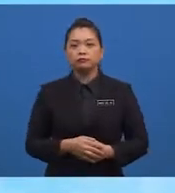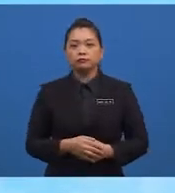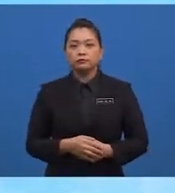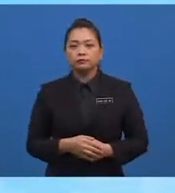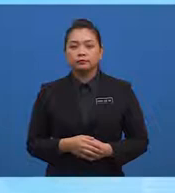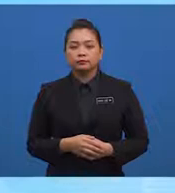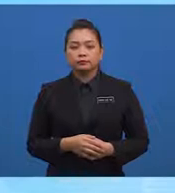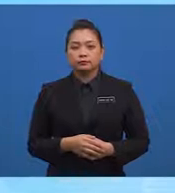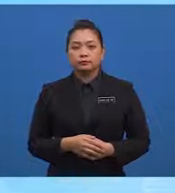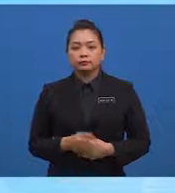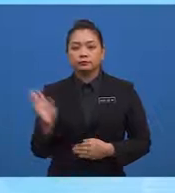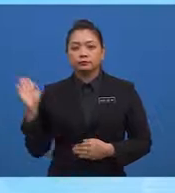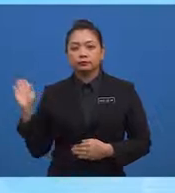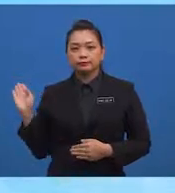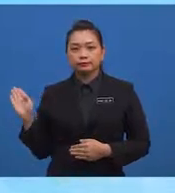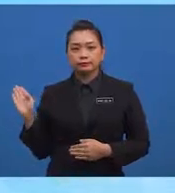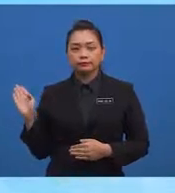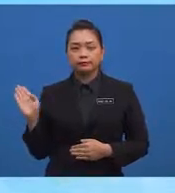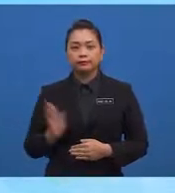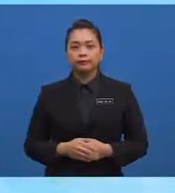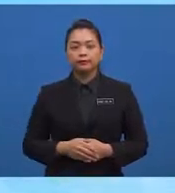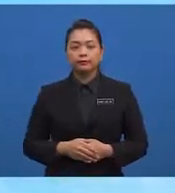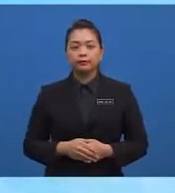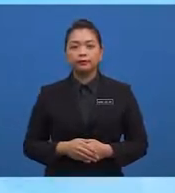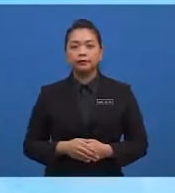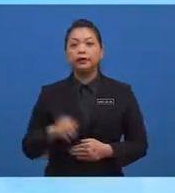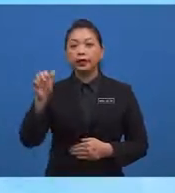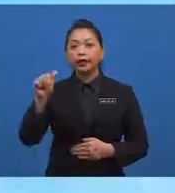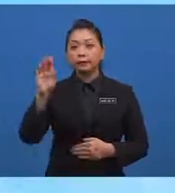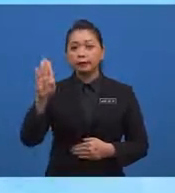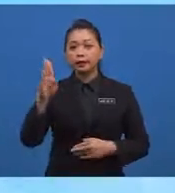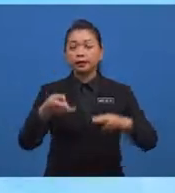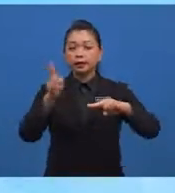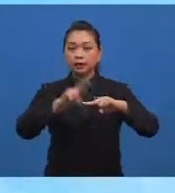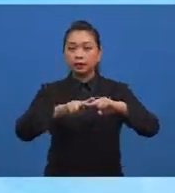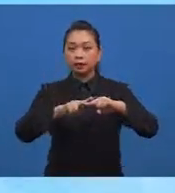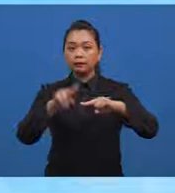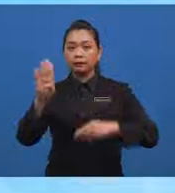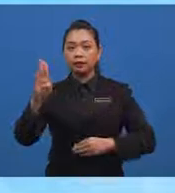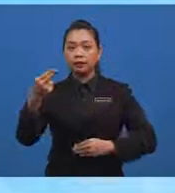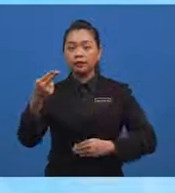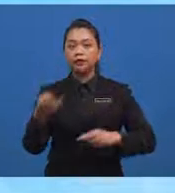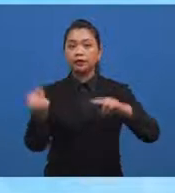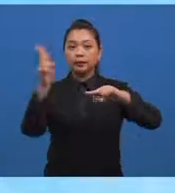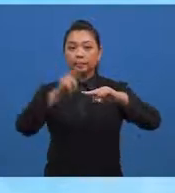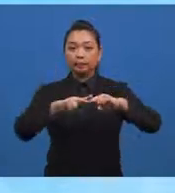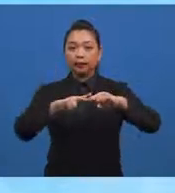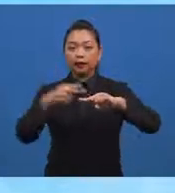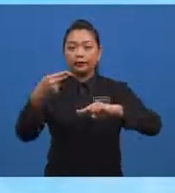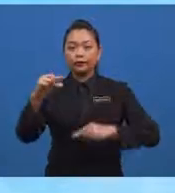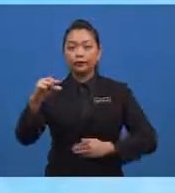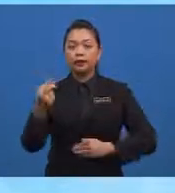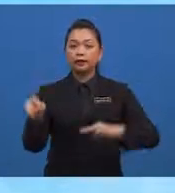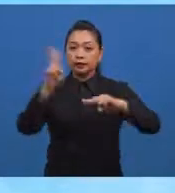Perimeter kawasan belorek ialah AB tambah BH tambah HG